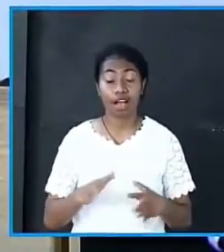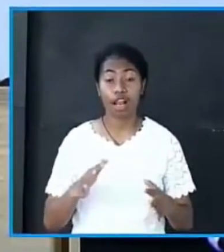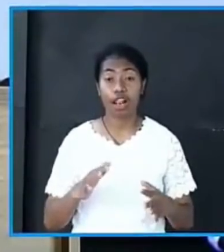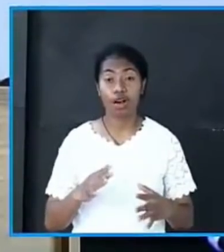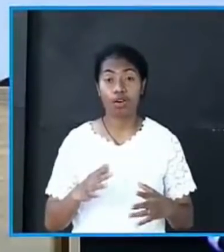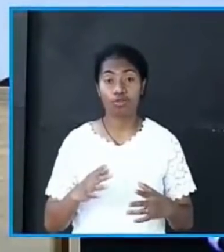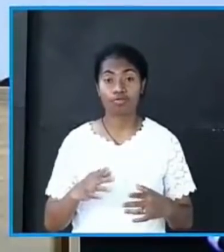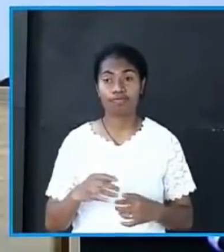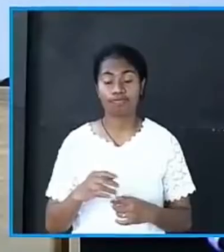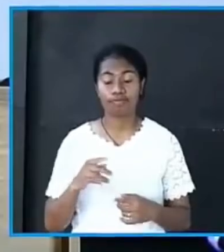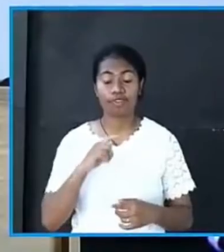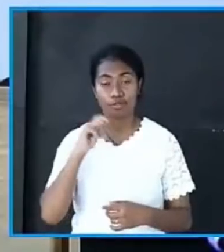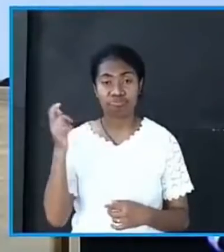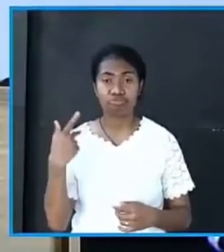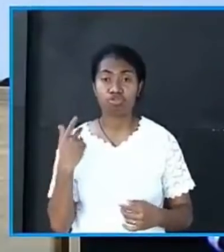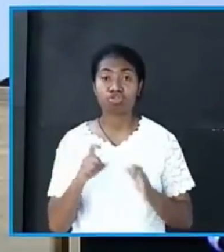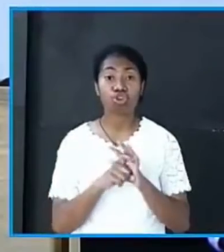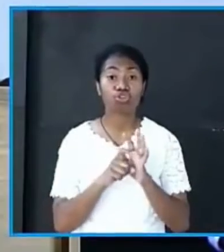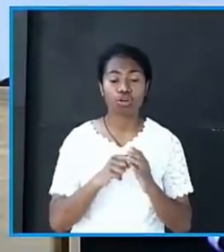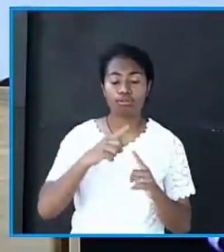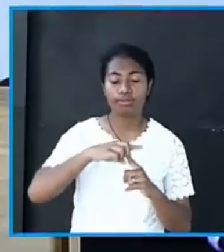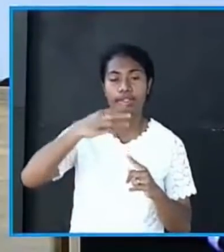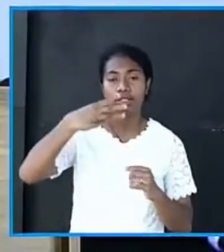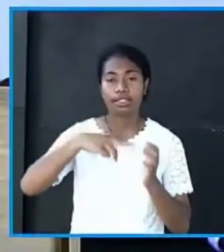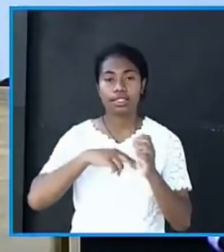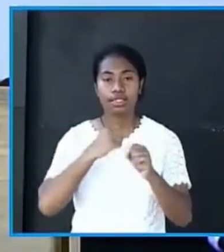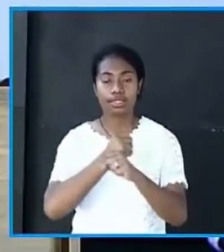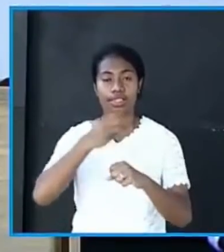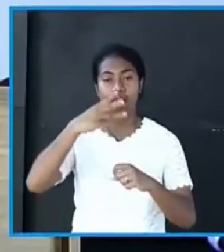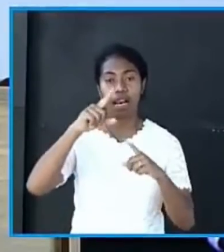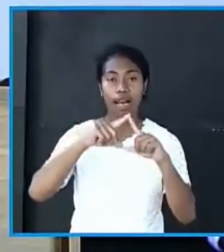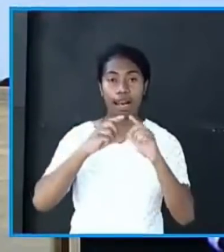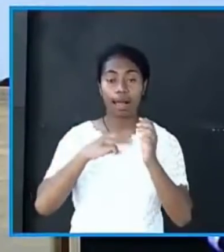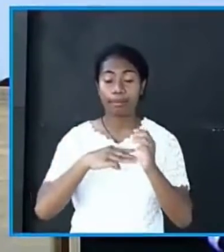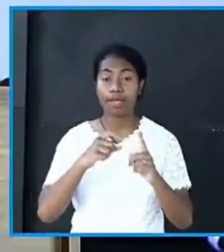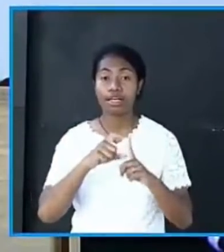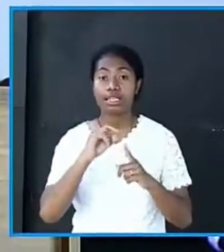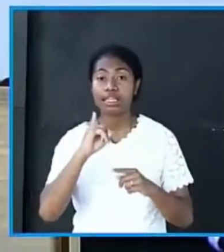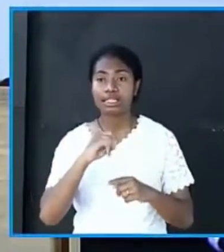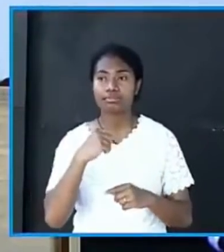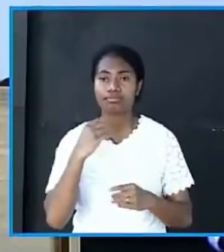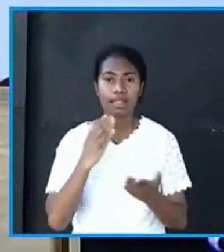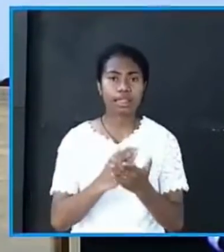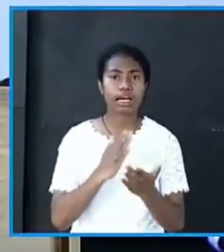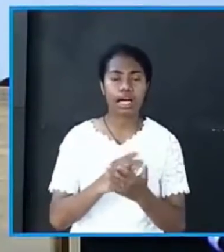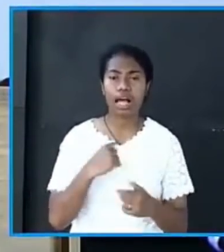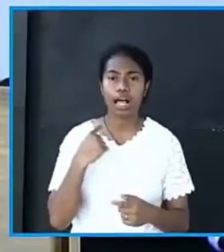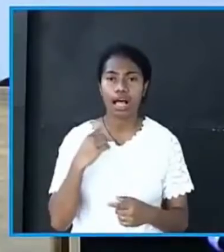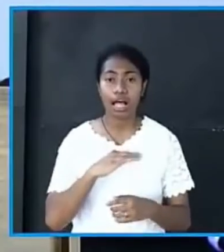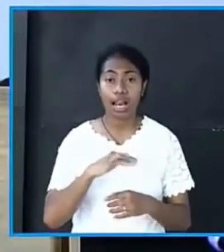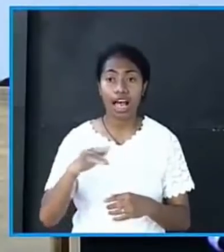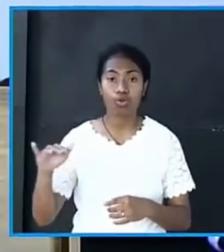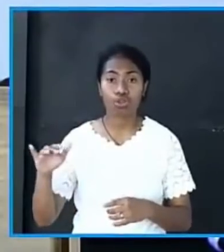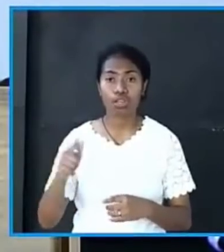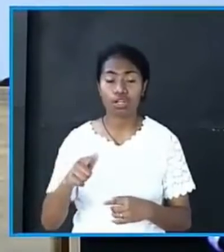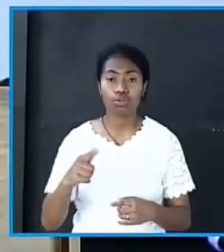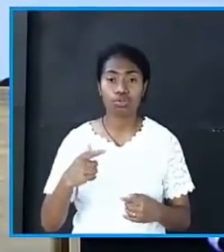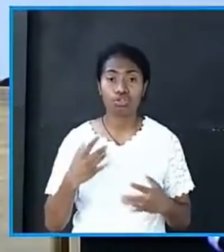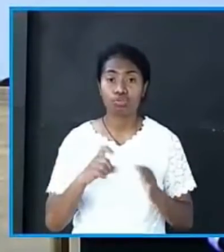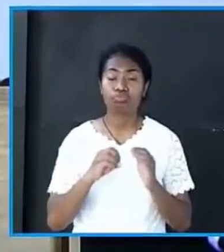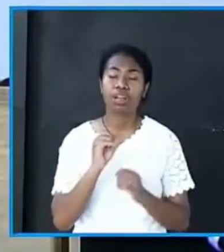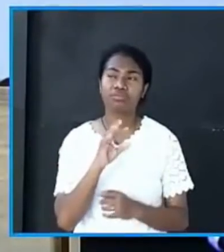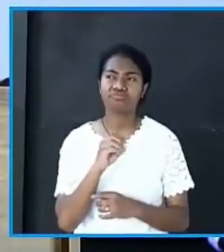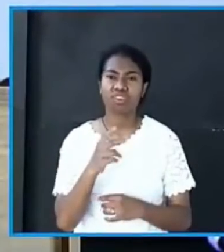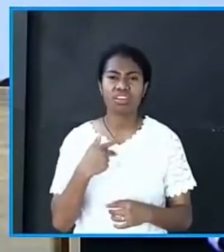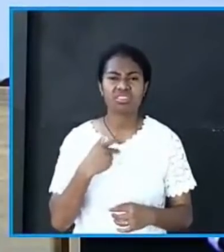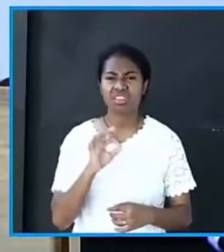tenggelam di pukuafu sana dengan laut karena gelombang laut sudah bilang karena sudah tenggelam saya tidak bisa